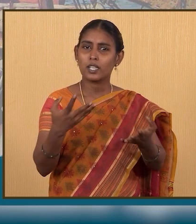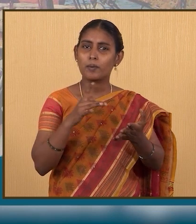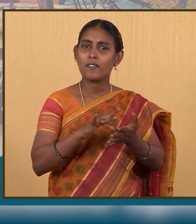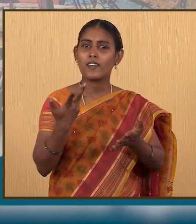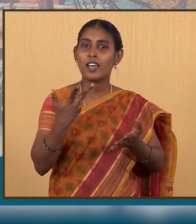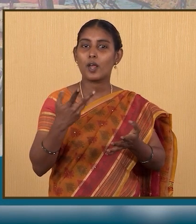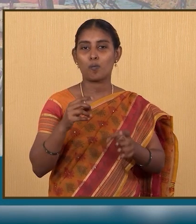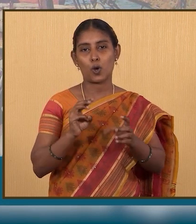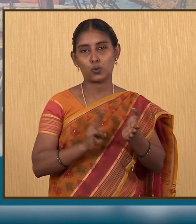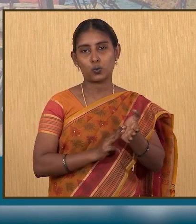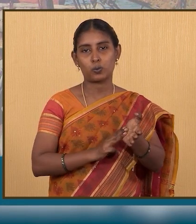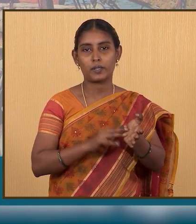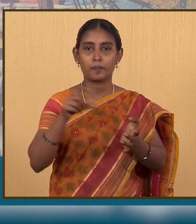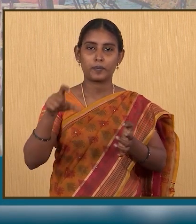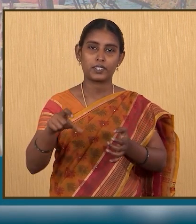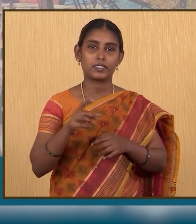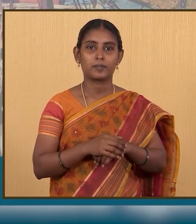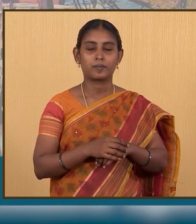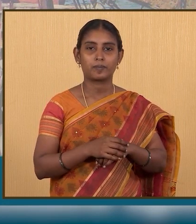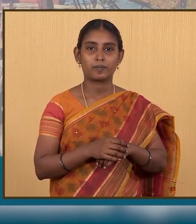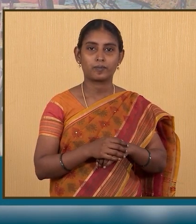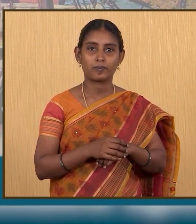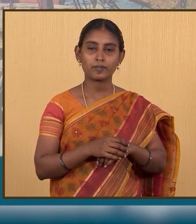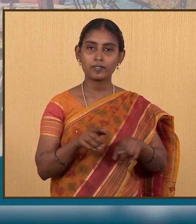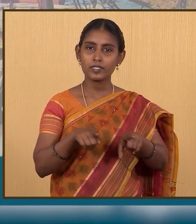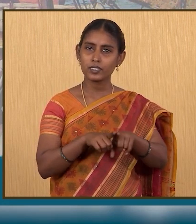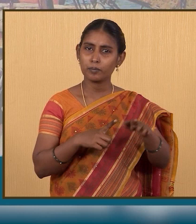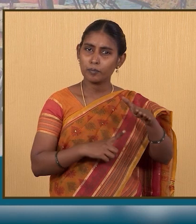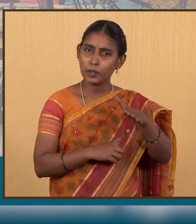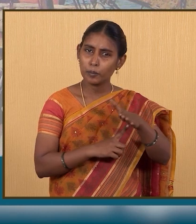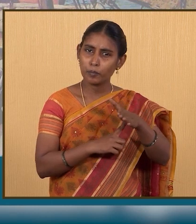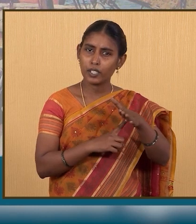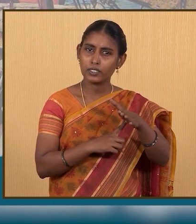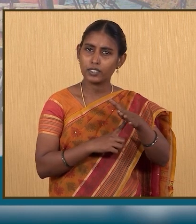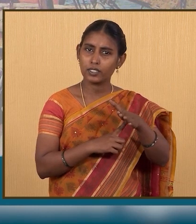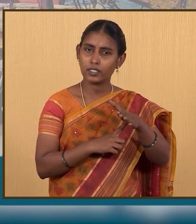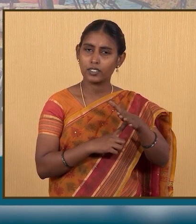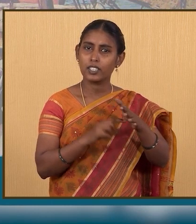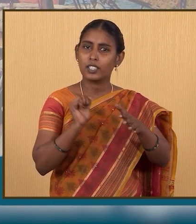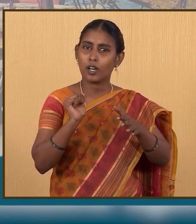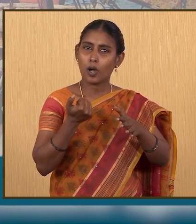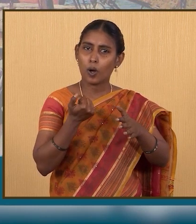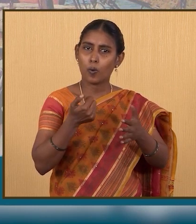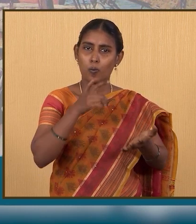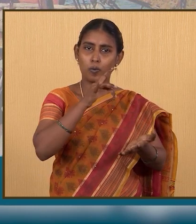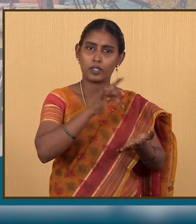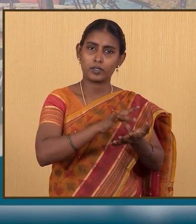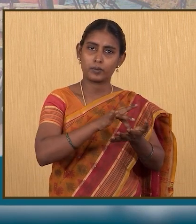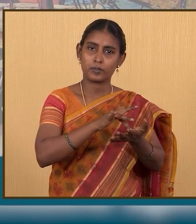தொடங்கப்பட்ட வணிக மையம் எதுன்னு பார்த்தோன்னா இந்த மசூலிப்பட்டினம். அடுத்து நம்ம மிக பெரிய